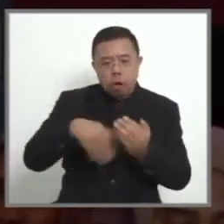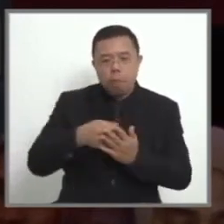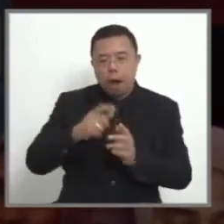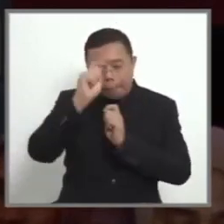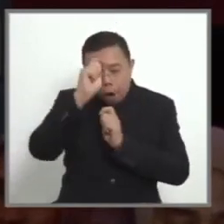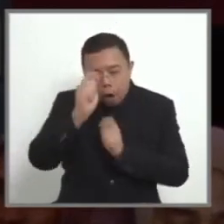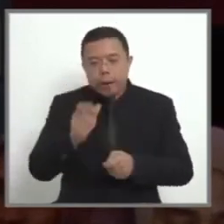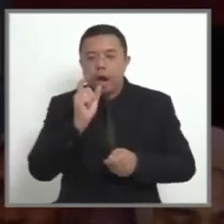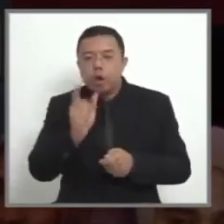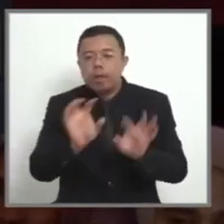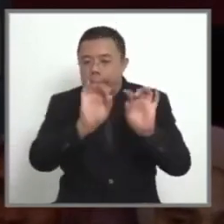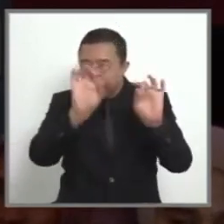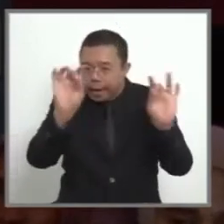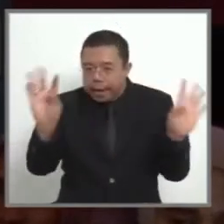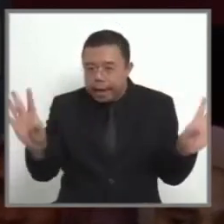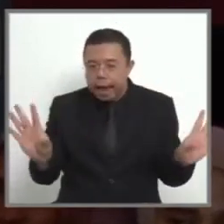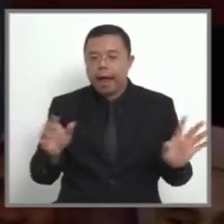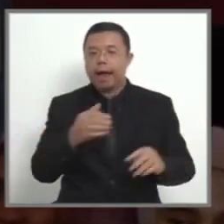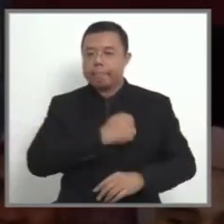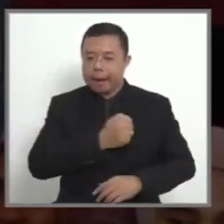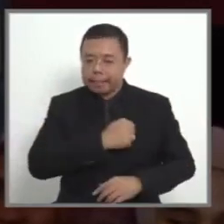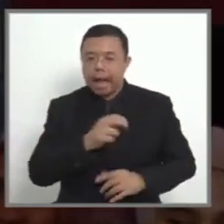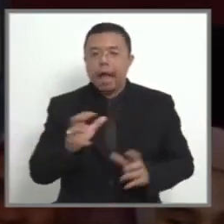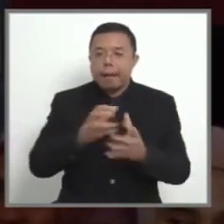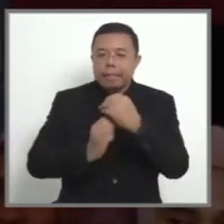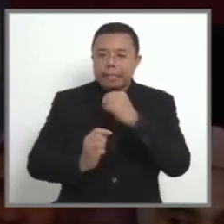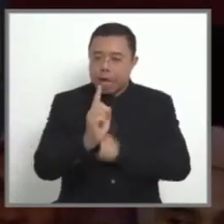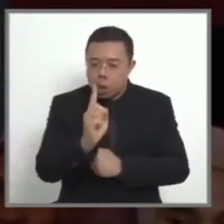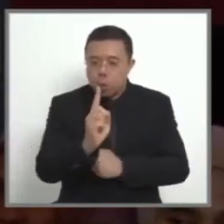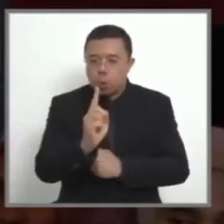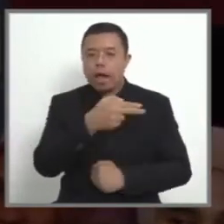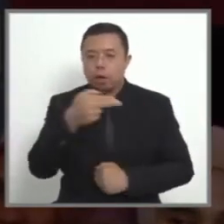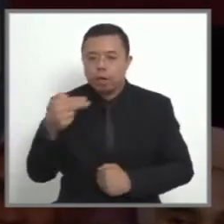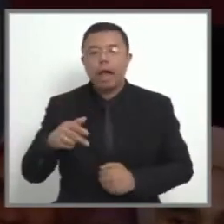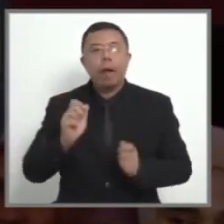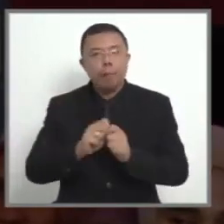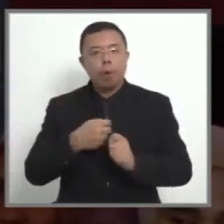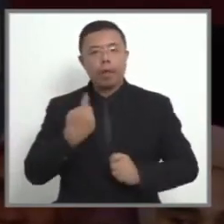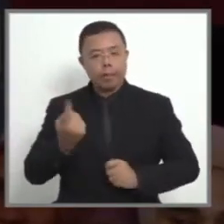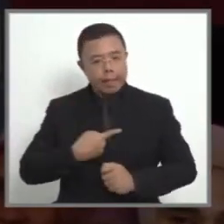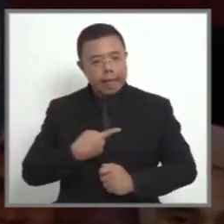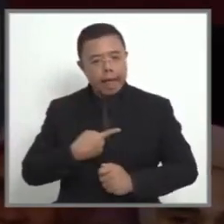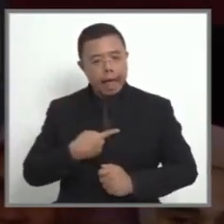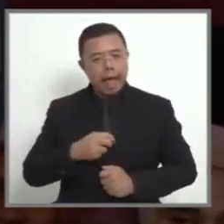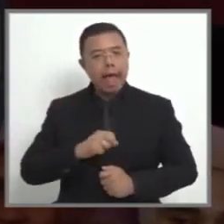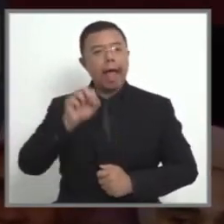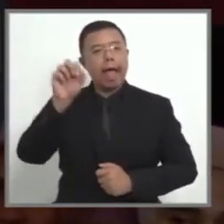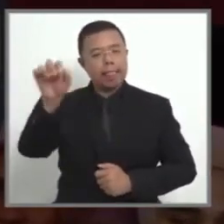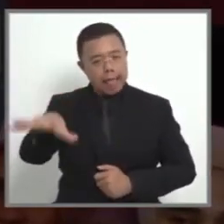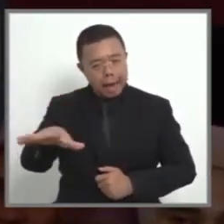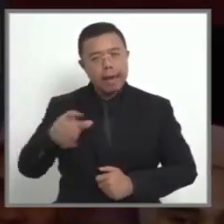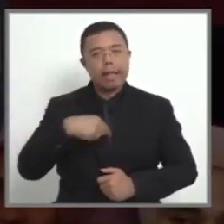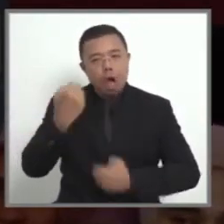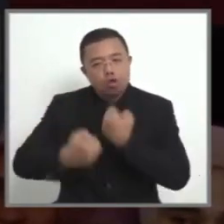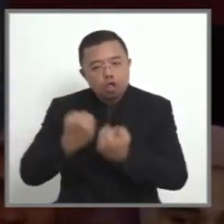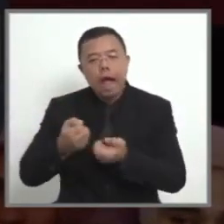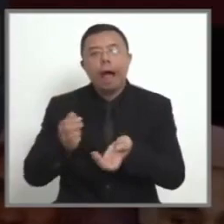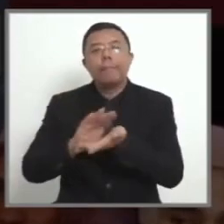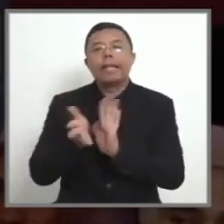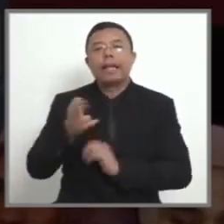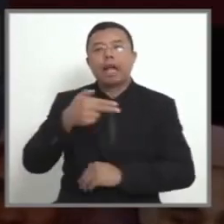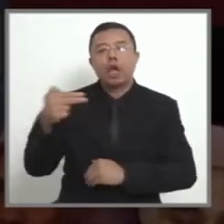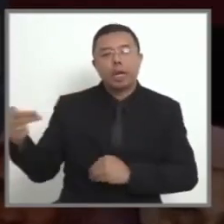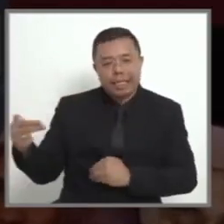kepada kebinekaan penghormatan kepada persatuan akan mengantarkan kita yang kita ikhtiarkan bersama-sama menjadi